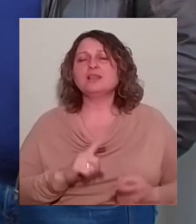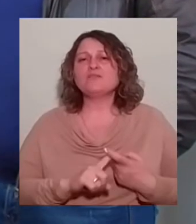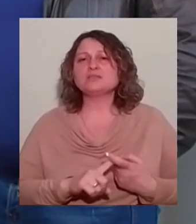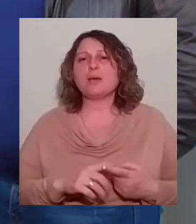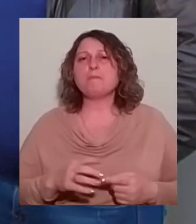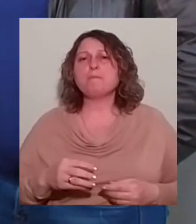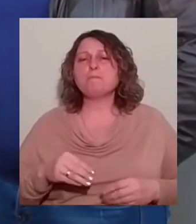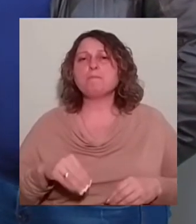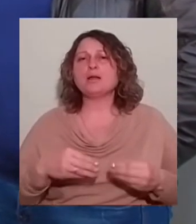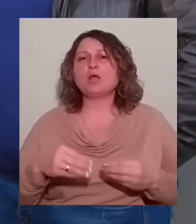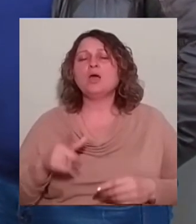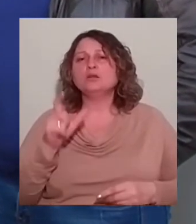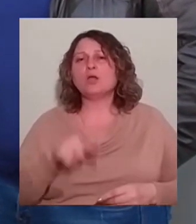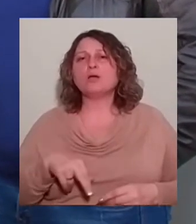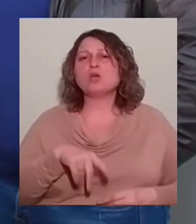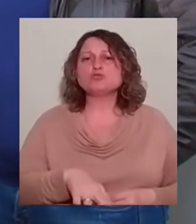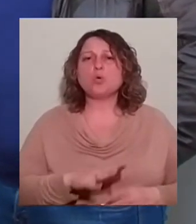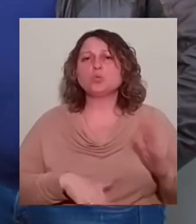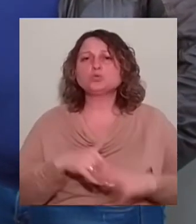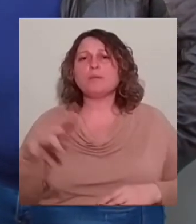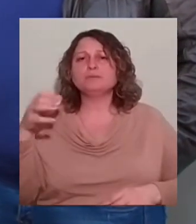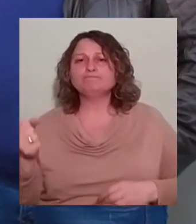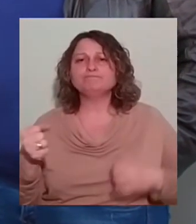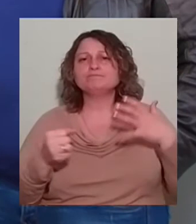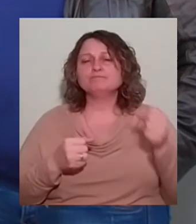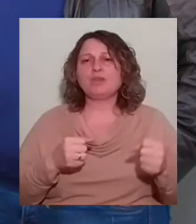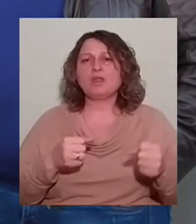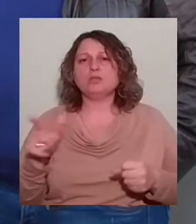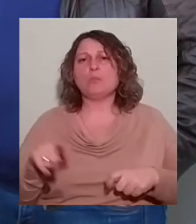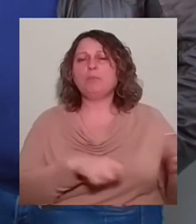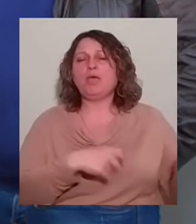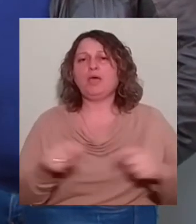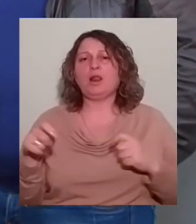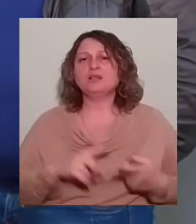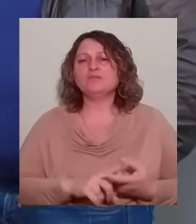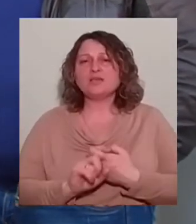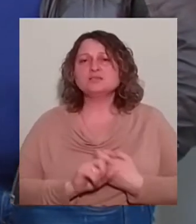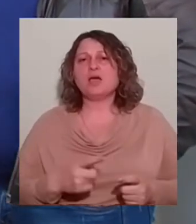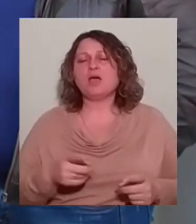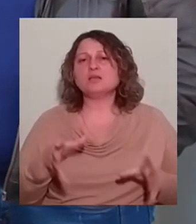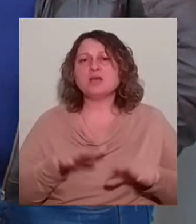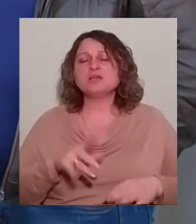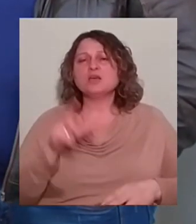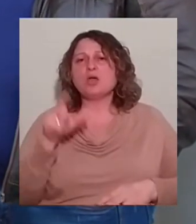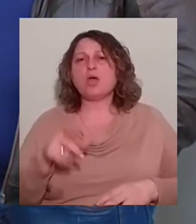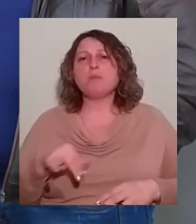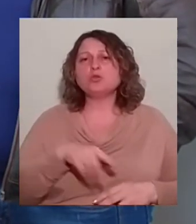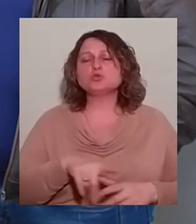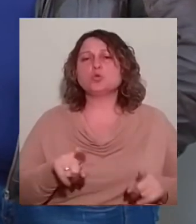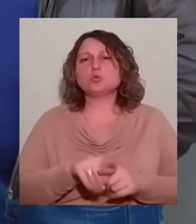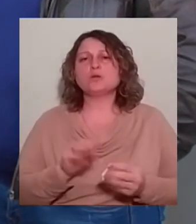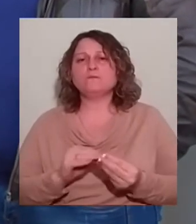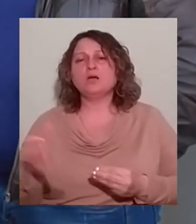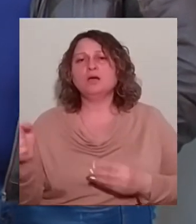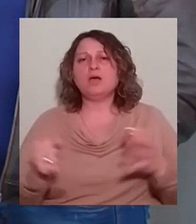То есть кто-то зашел ручками, оно передается. То есть это цепная реакция. Первый подошел, второй то же самое. И плюс